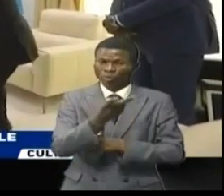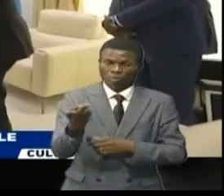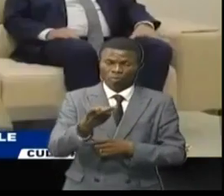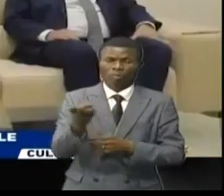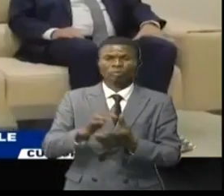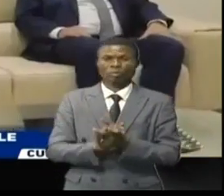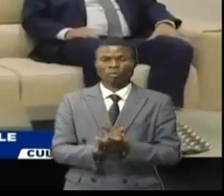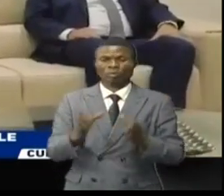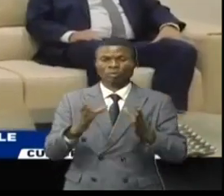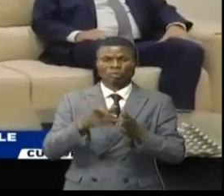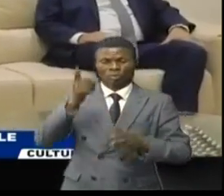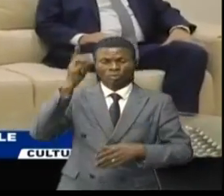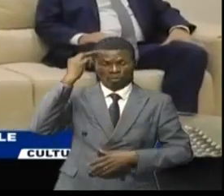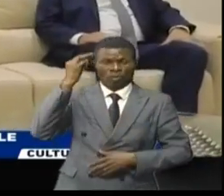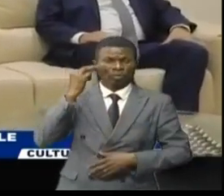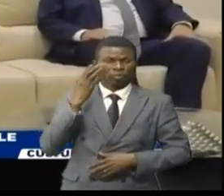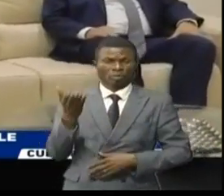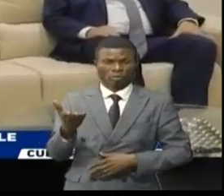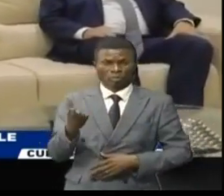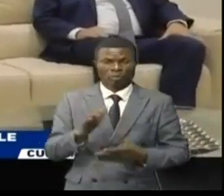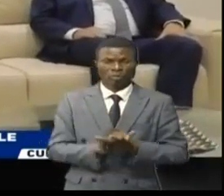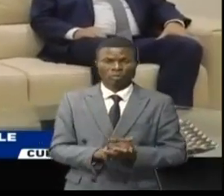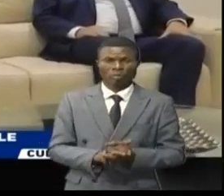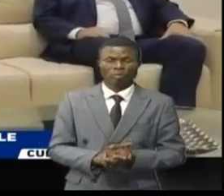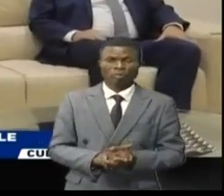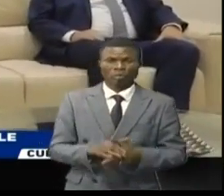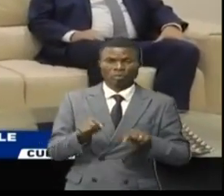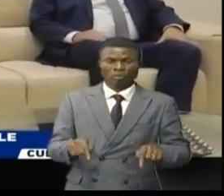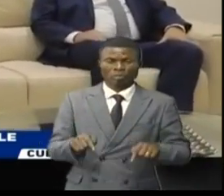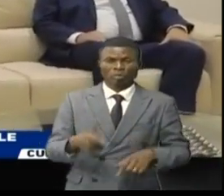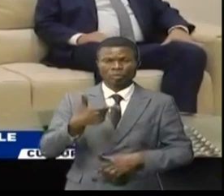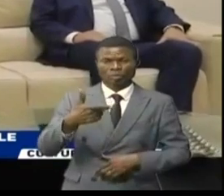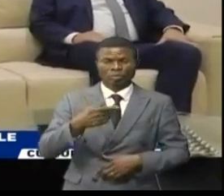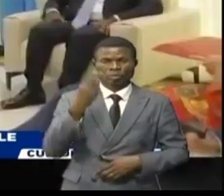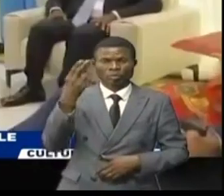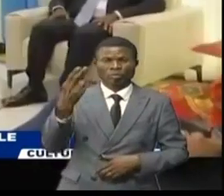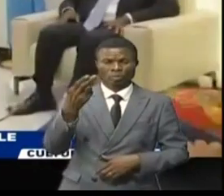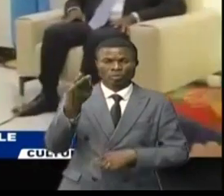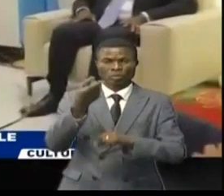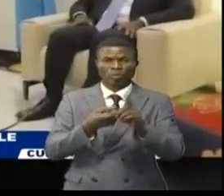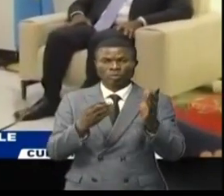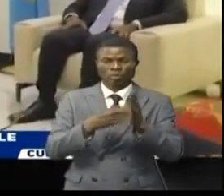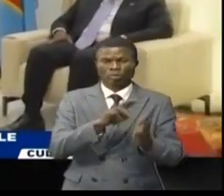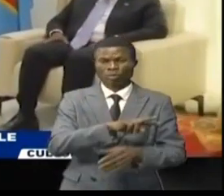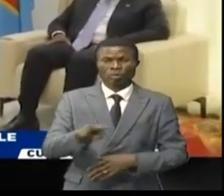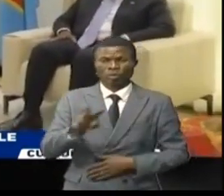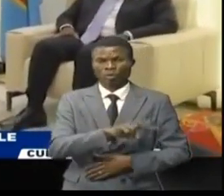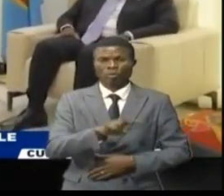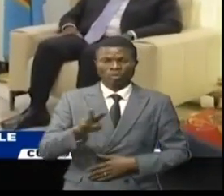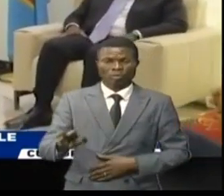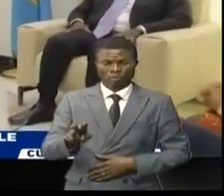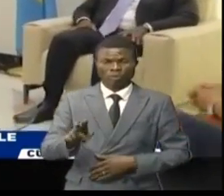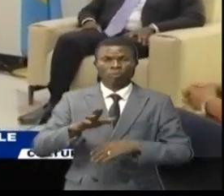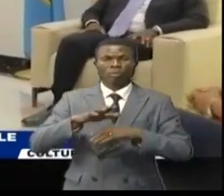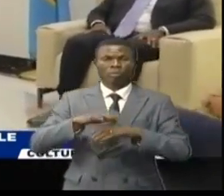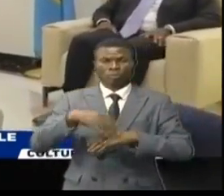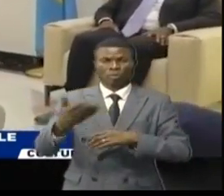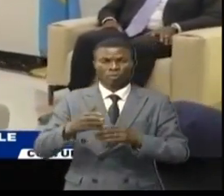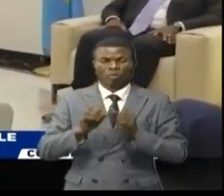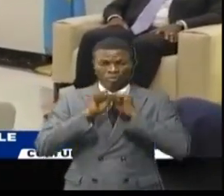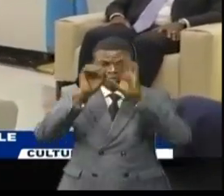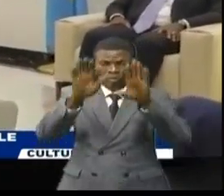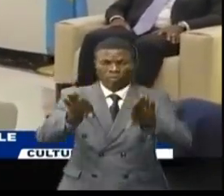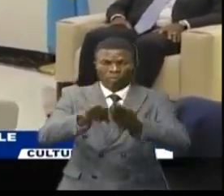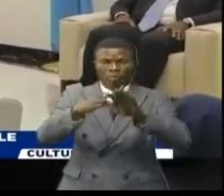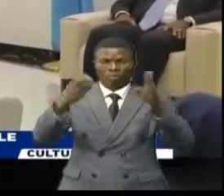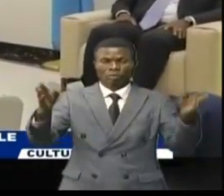Wallonie-Bruxelles, Pierre-Yves Jaolet, à la primature ce mardi 20 septembre 2022. Et c'est là, au lendemain de l'inauguration du